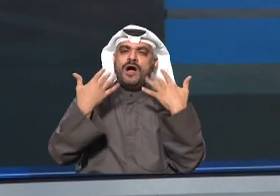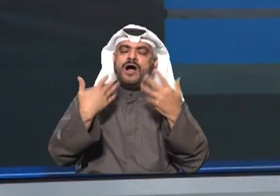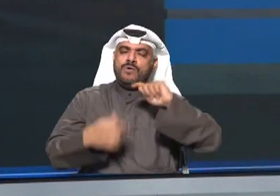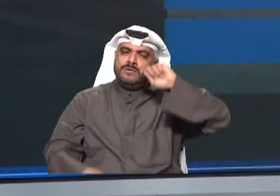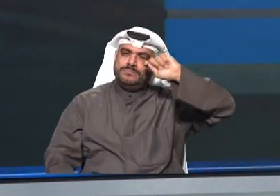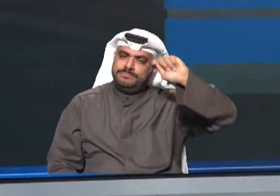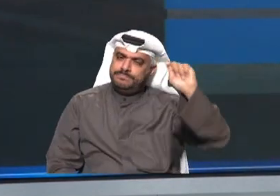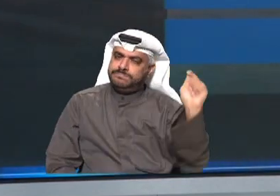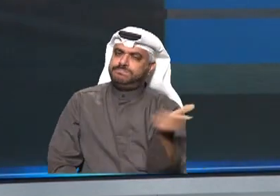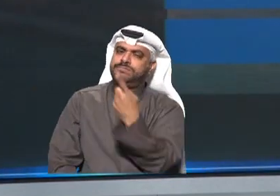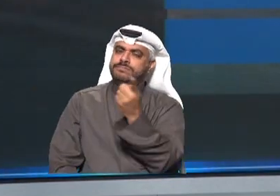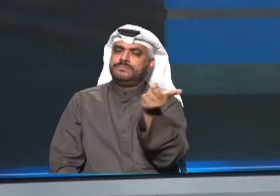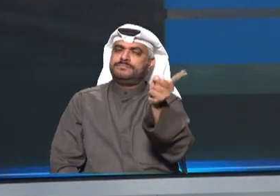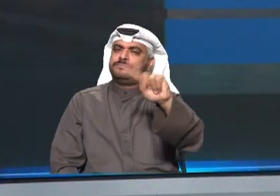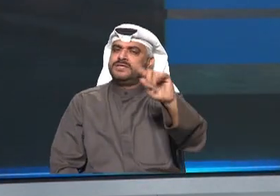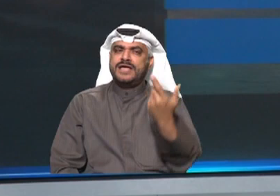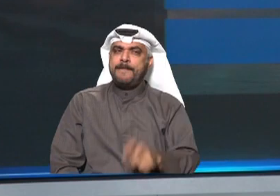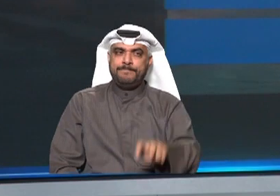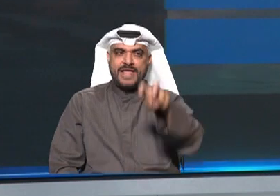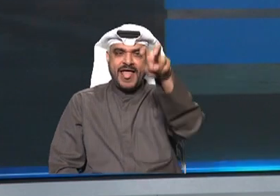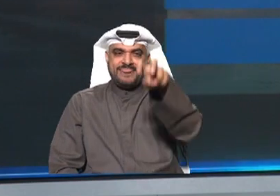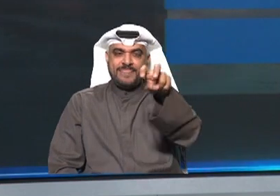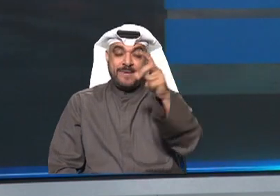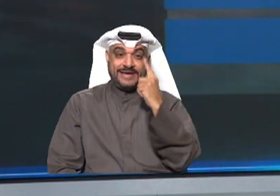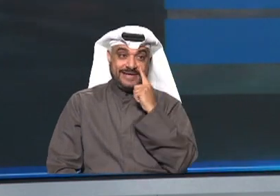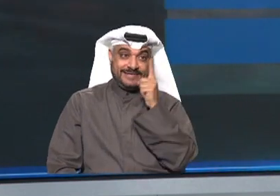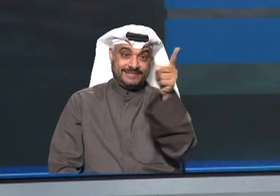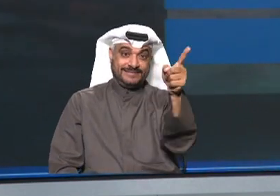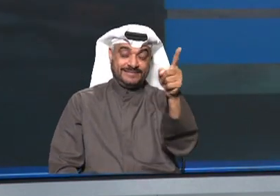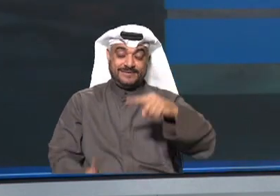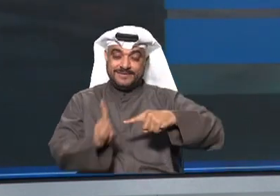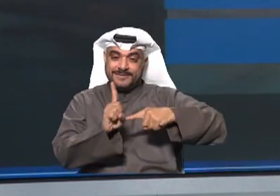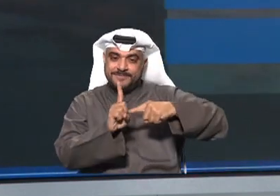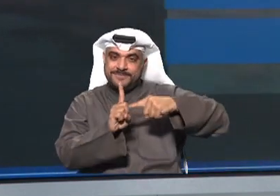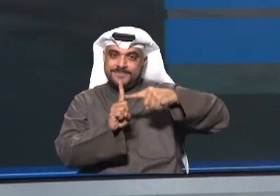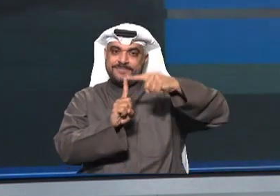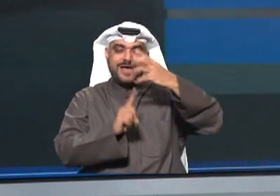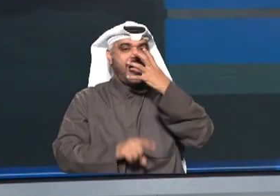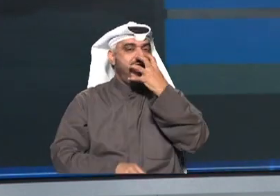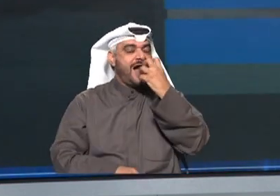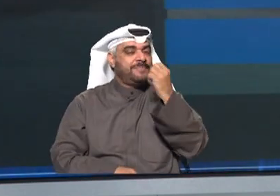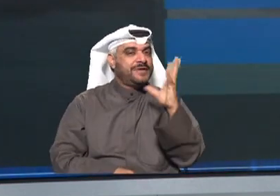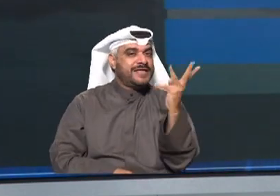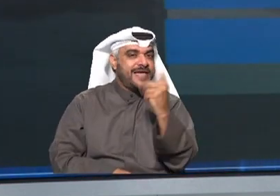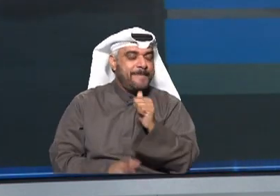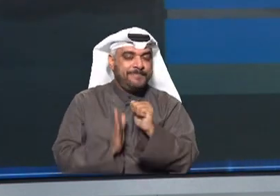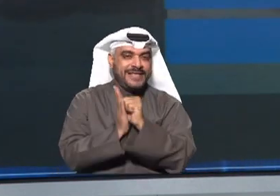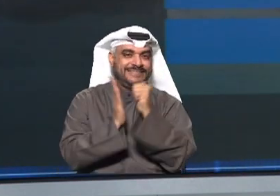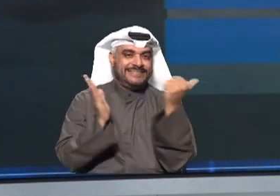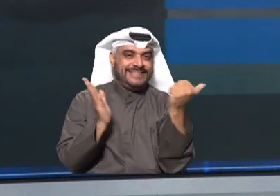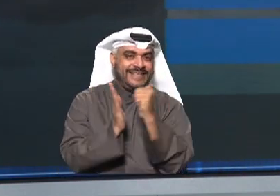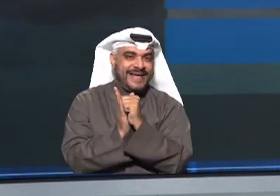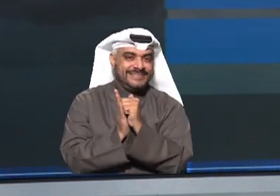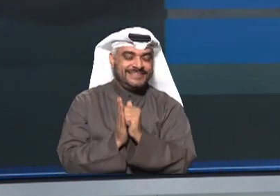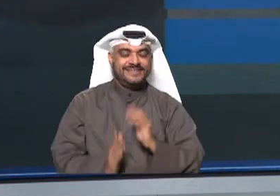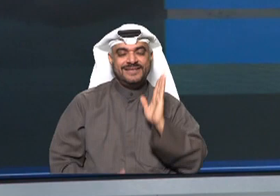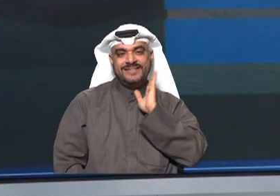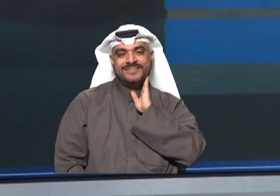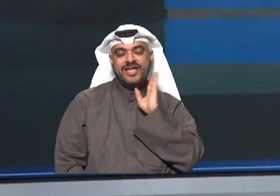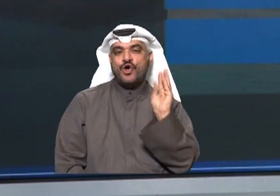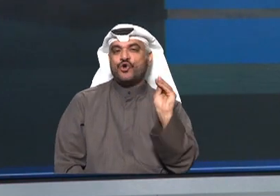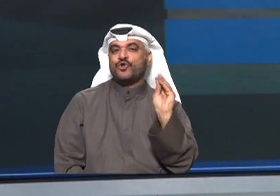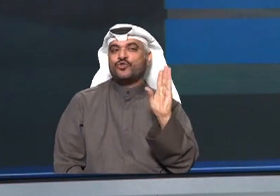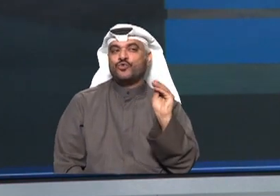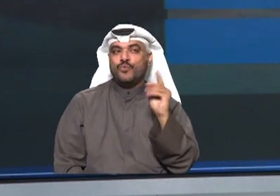في الساعة، كحد أقصى تصل إلى 30 كيلومتر في الساعة، درجة الحرارة حاليا 16 درجة مئوية والرطوبة النسبية 25% والرؤية